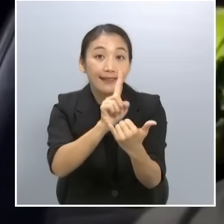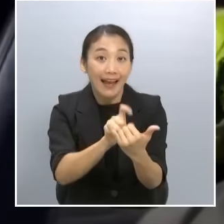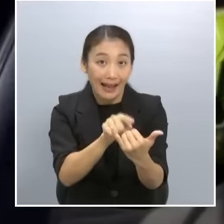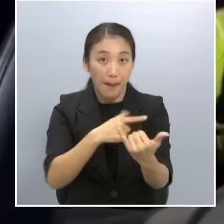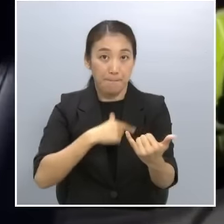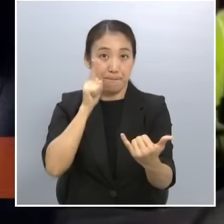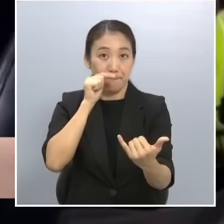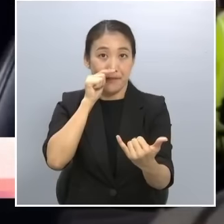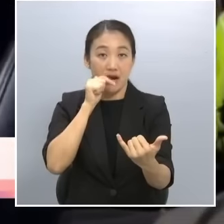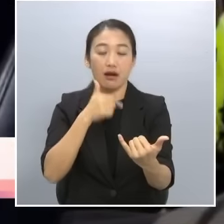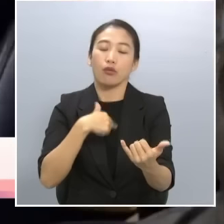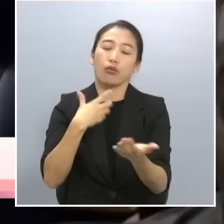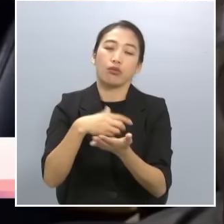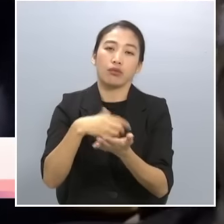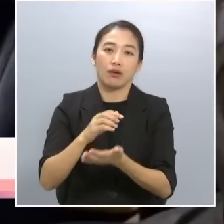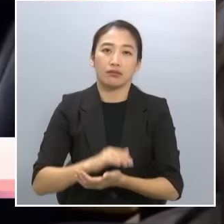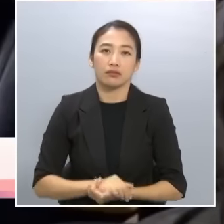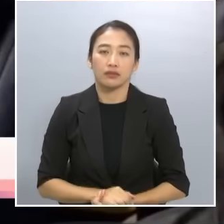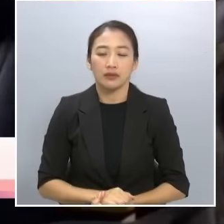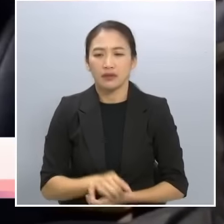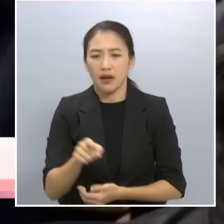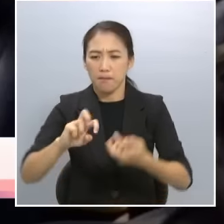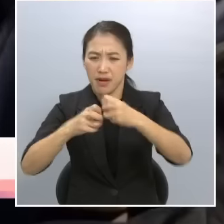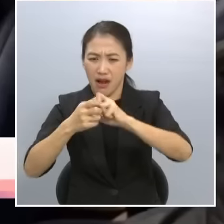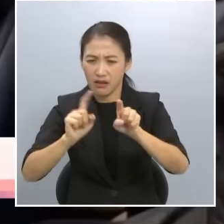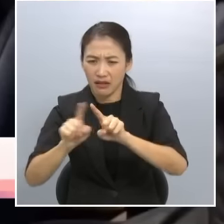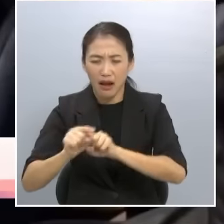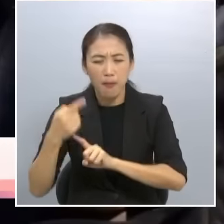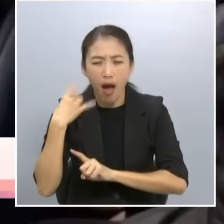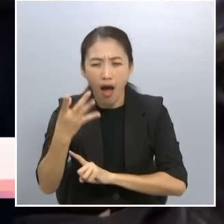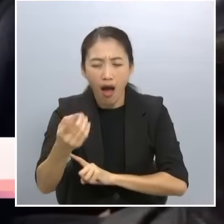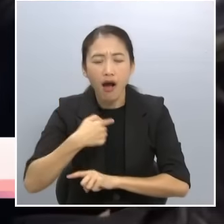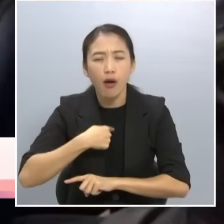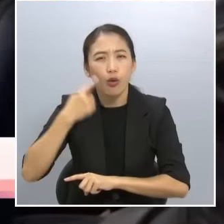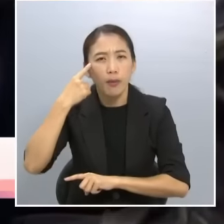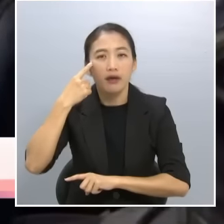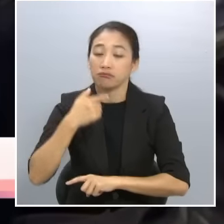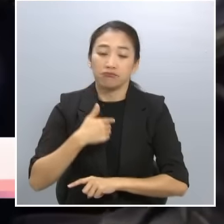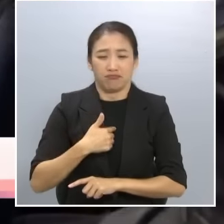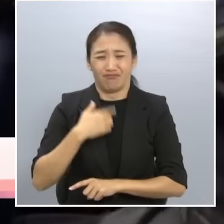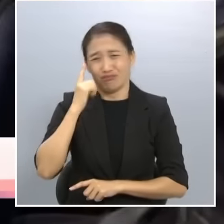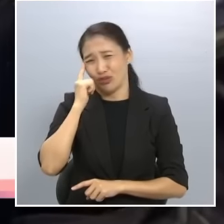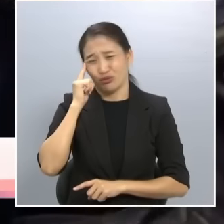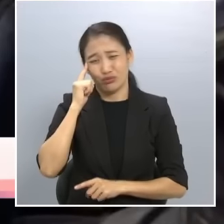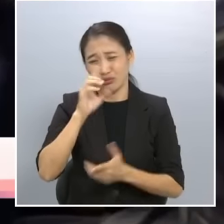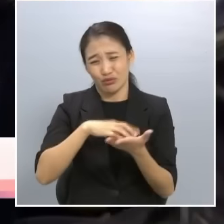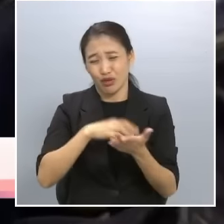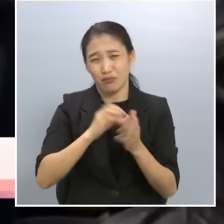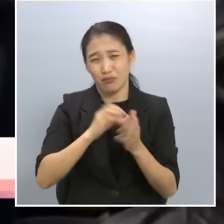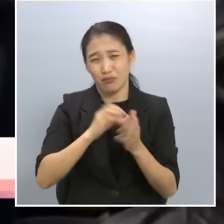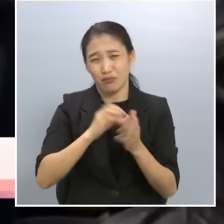ยเล่าอะไรให้ฟังสักที แล้วแม่เคยมาที่บ้านหลังนี้ไหมคะ ลูกชายบอกไม่ต้องเข้าบ้านหรอกแม่ไปเจอข้างนอกแม่เอ